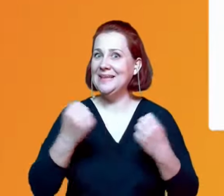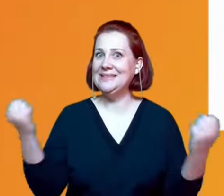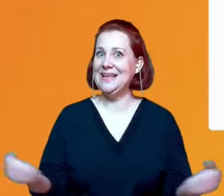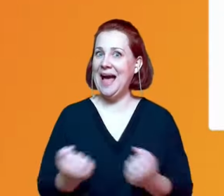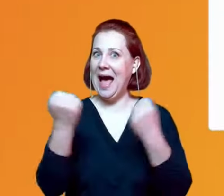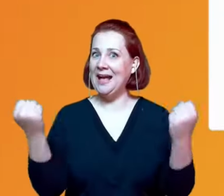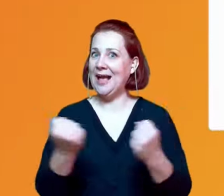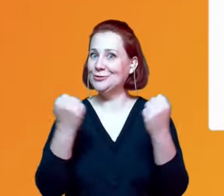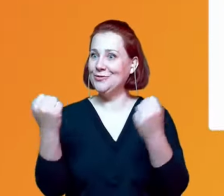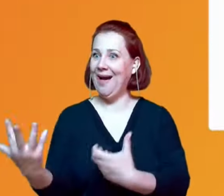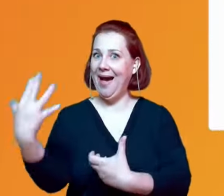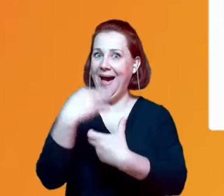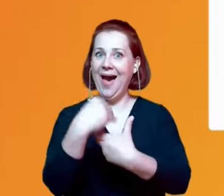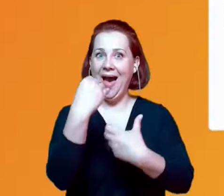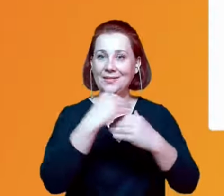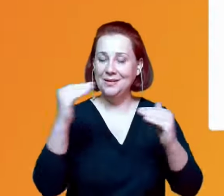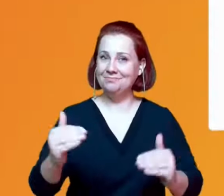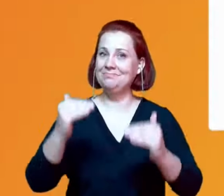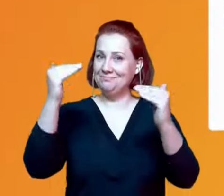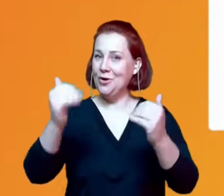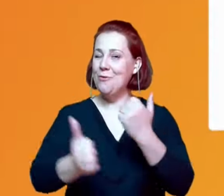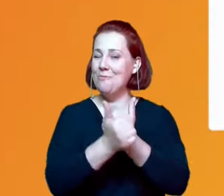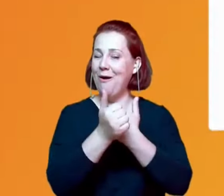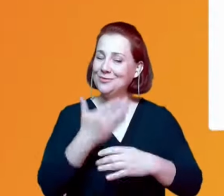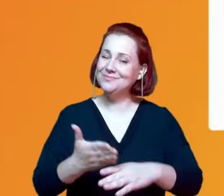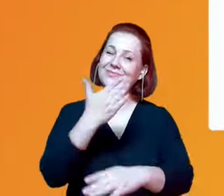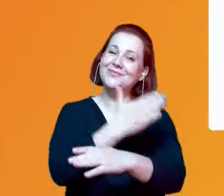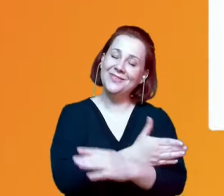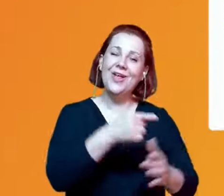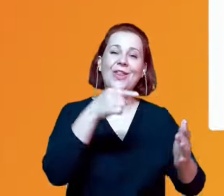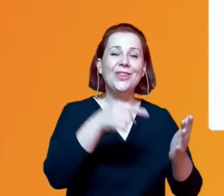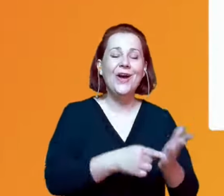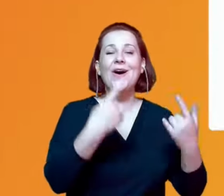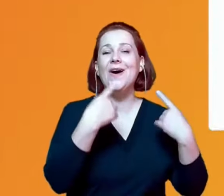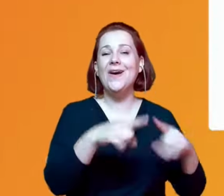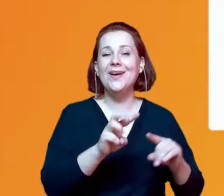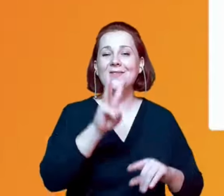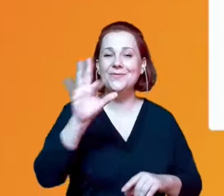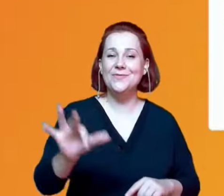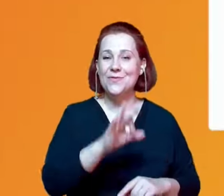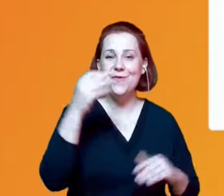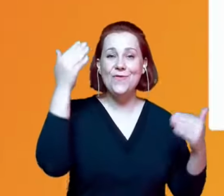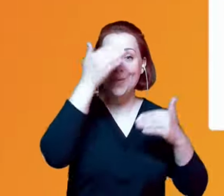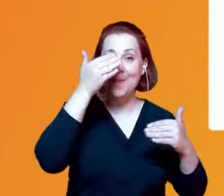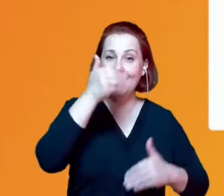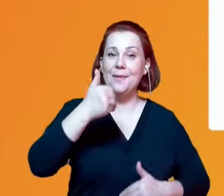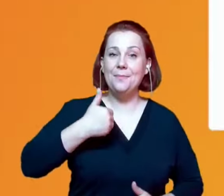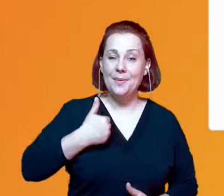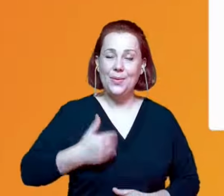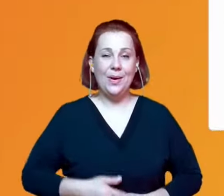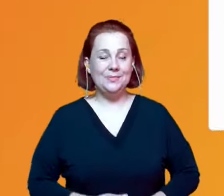w wyniku 9. edycji Światowego Forum Miejskiego.